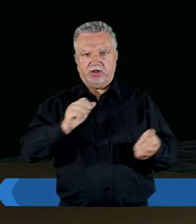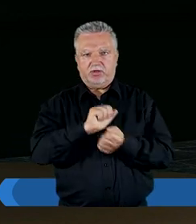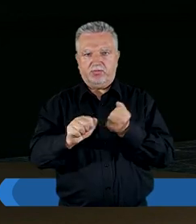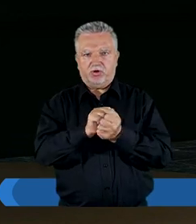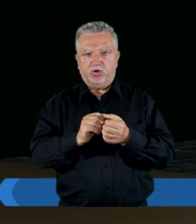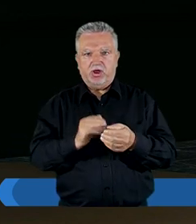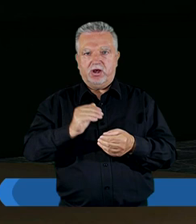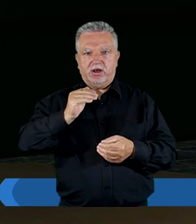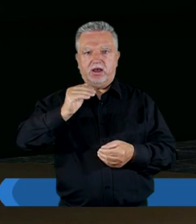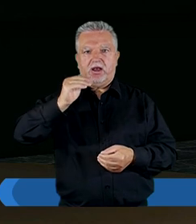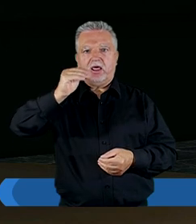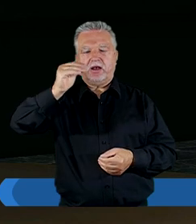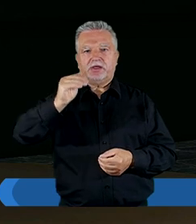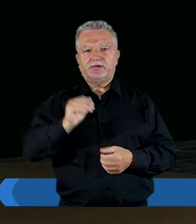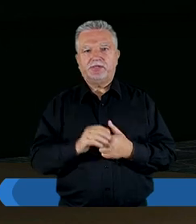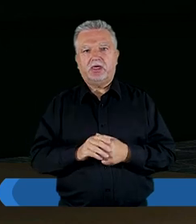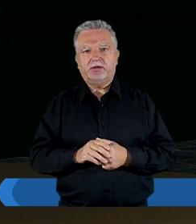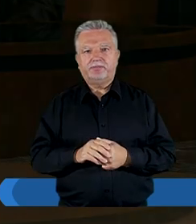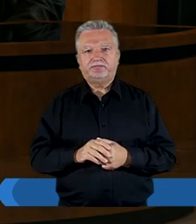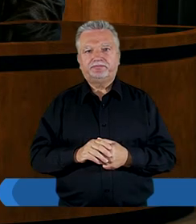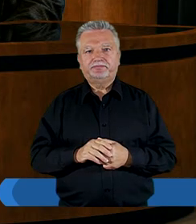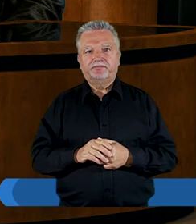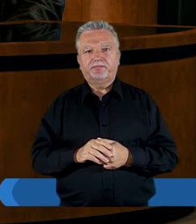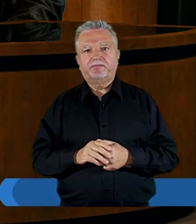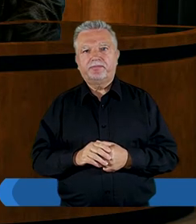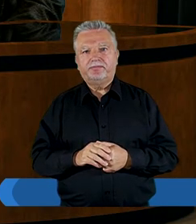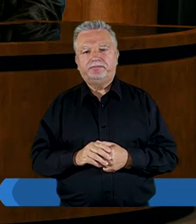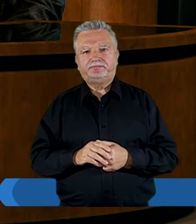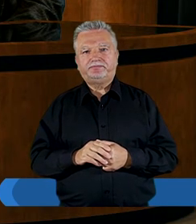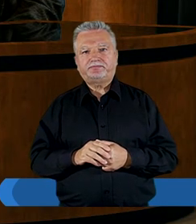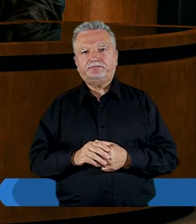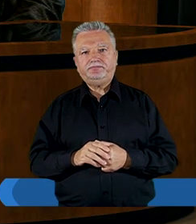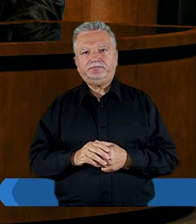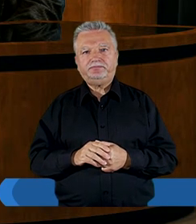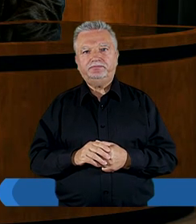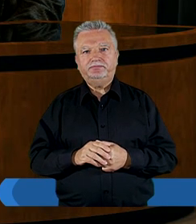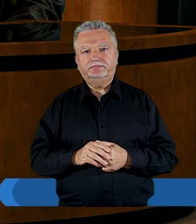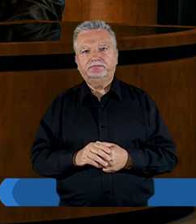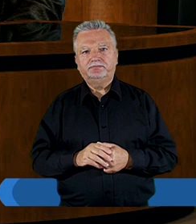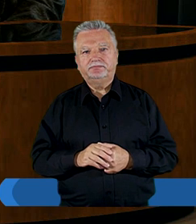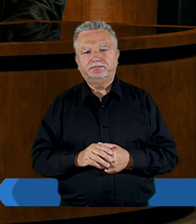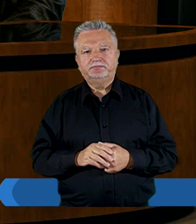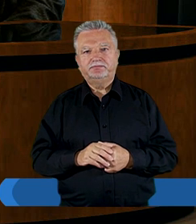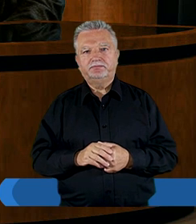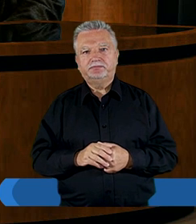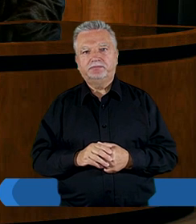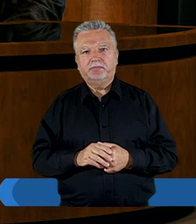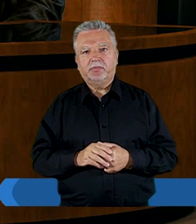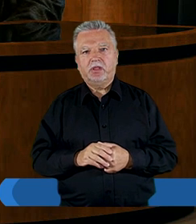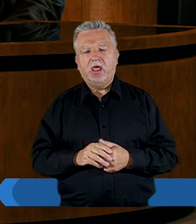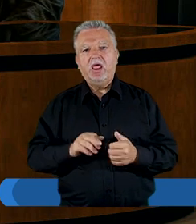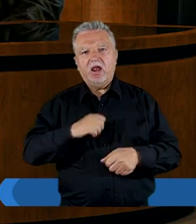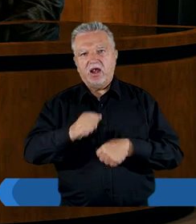narasta wprost proporcjonalnie do upływu czasu albo do malejącego czasu, który nam pozostał tutaj na tej ziemi. A